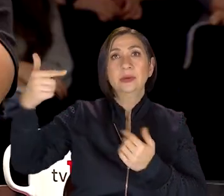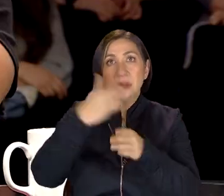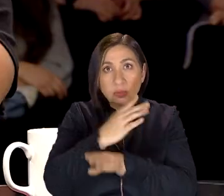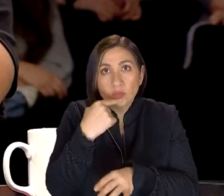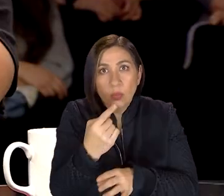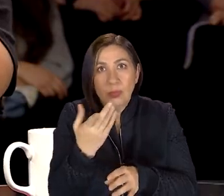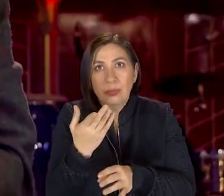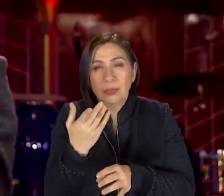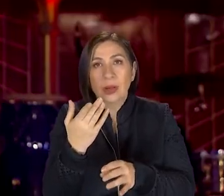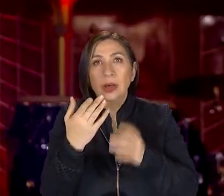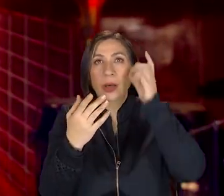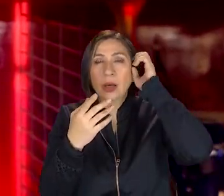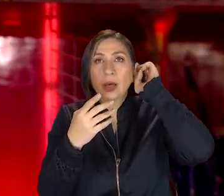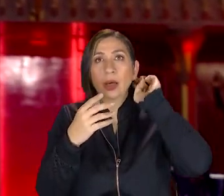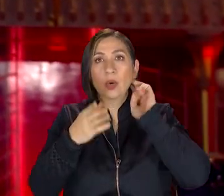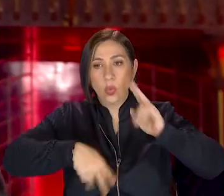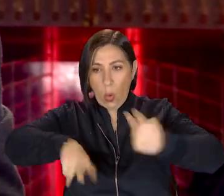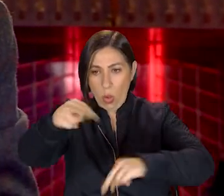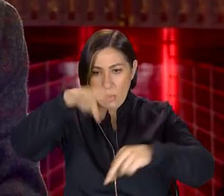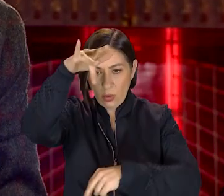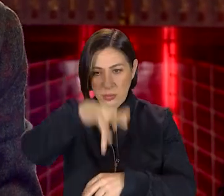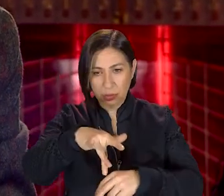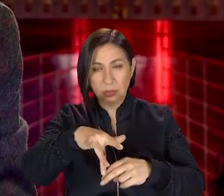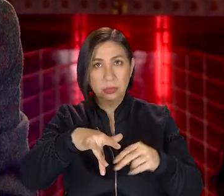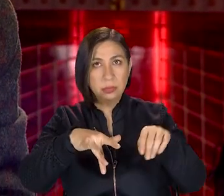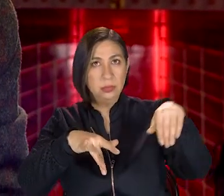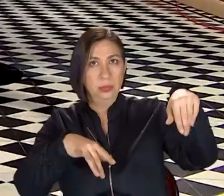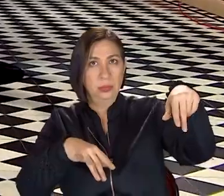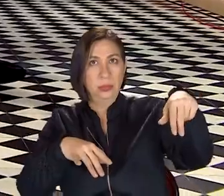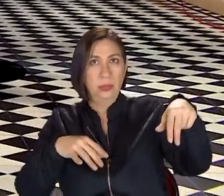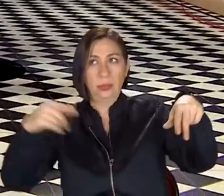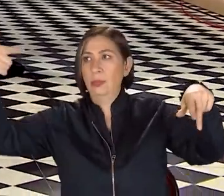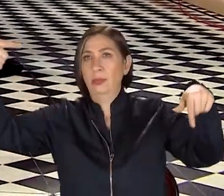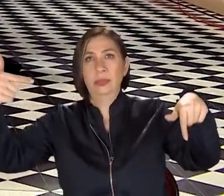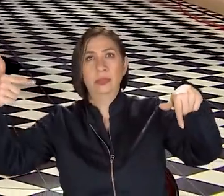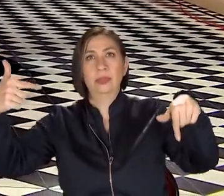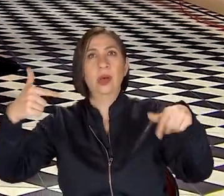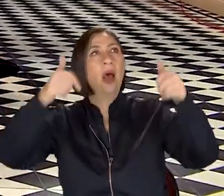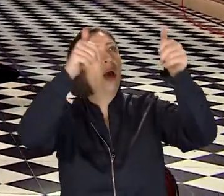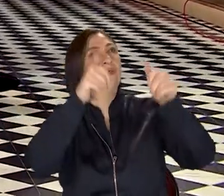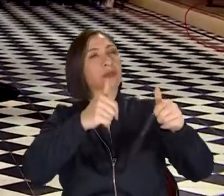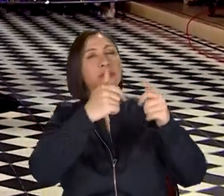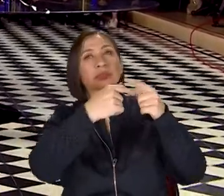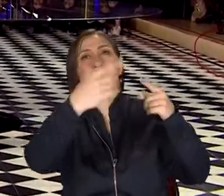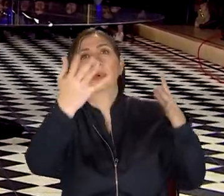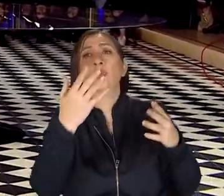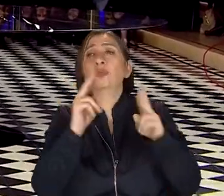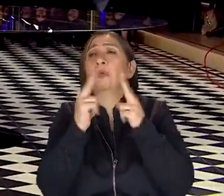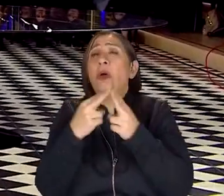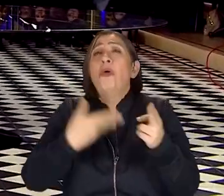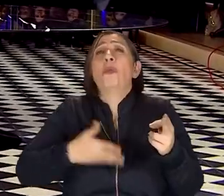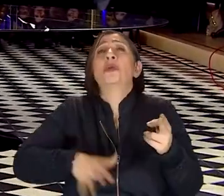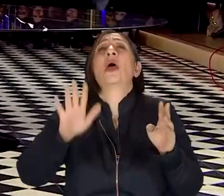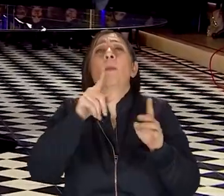Ciddi söylüyorum. Ya sokağın bütün... ortasındayım yani. Ha, öbür kaldırımdasın. Evet. Ondan sonra arkanda o afişler var meşhur. Dünya umurumda değil ben